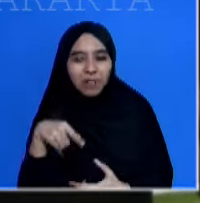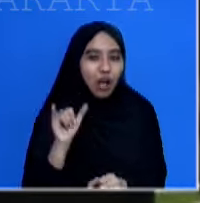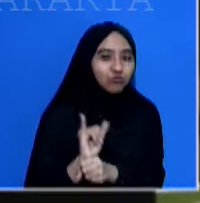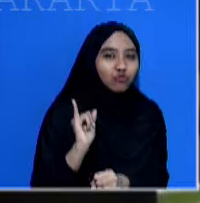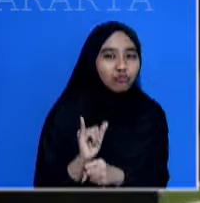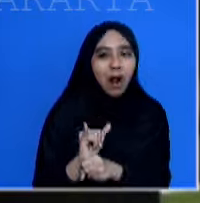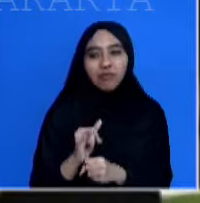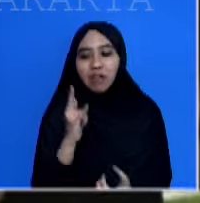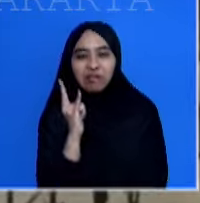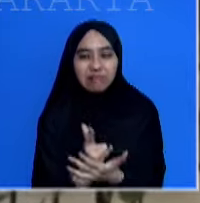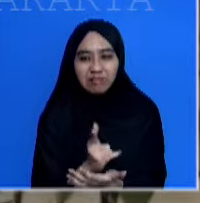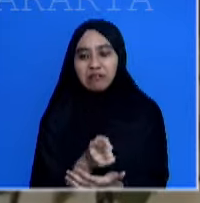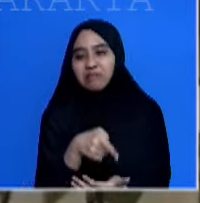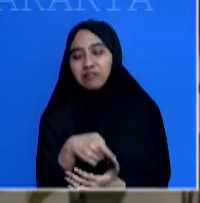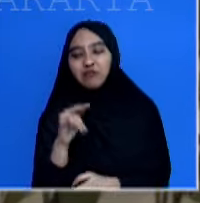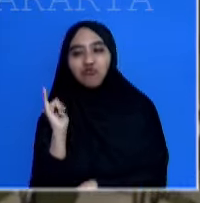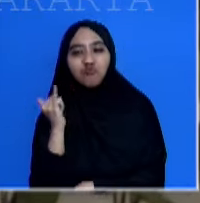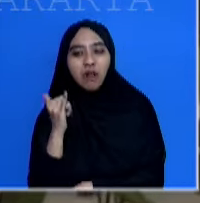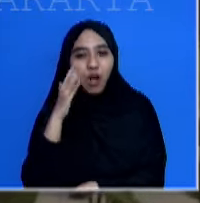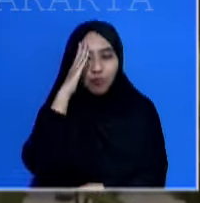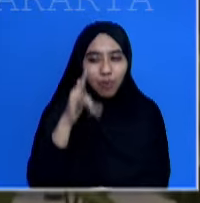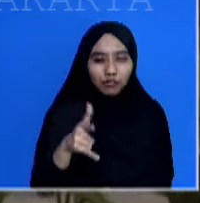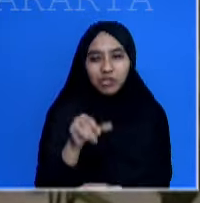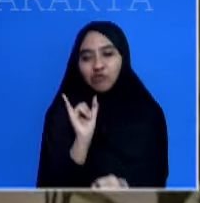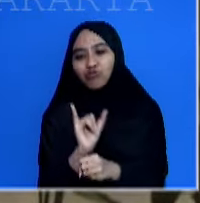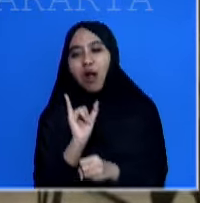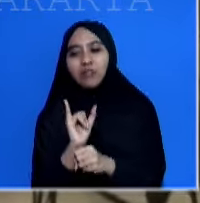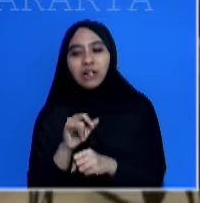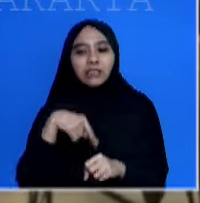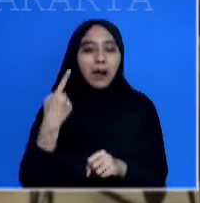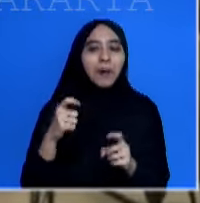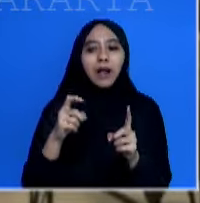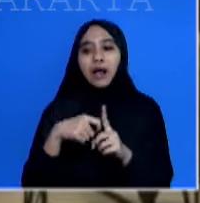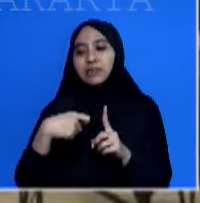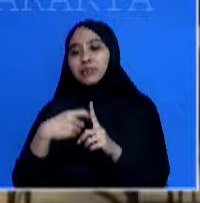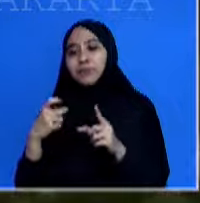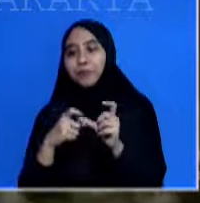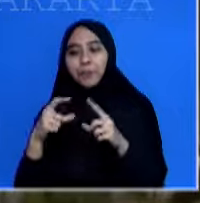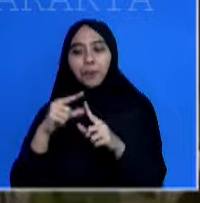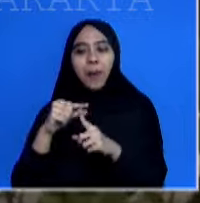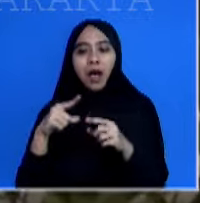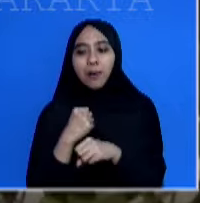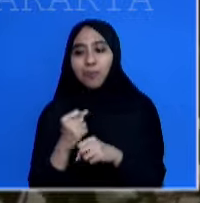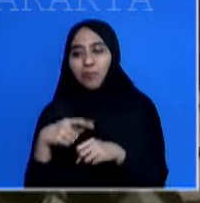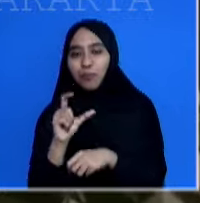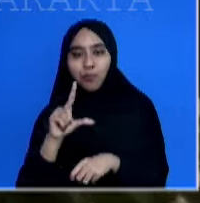Daerah Istimewa Yogyakarta, Polresta Yogyakarta hingga Kesbangpol Kota Jogja yang telah menyukseskan pemilu